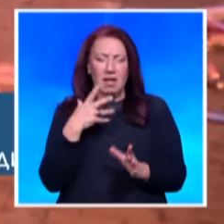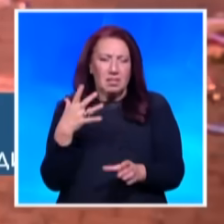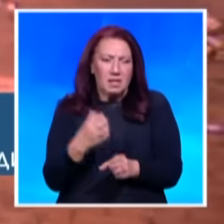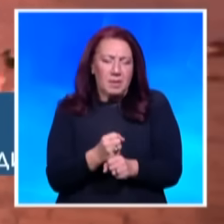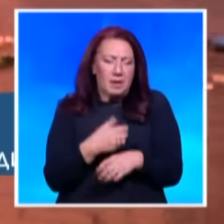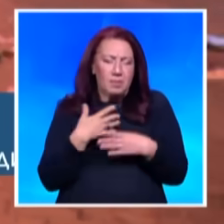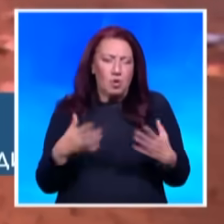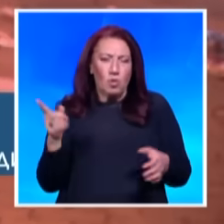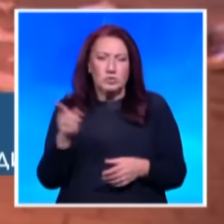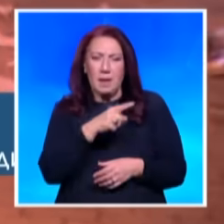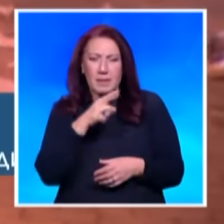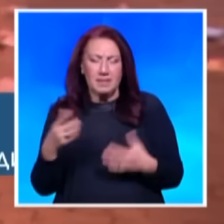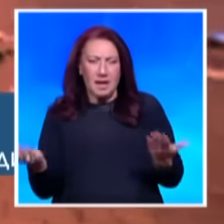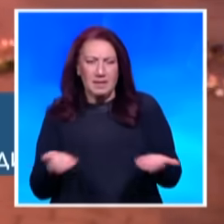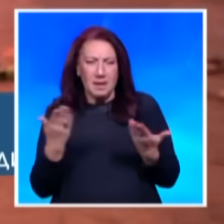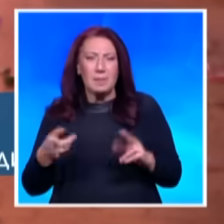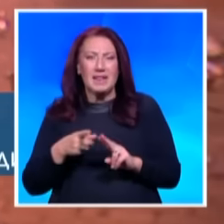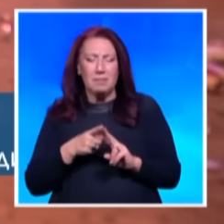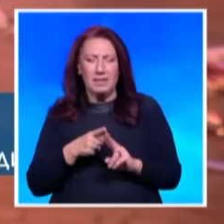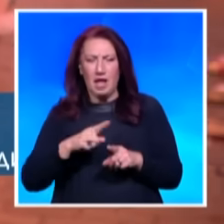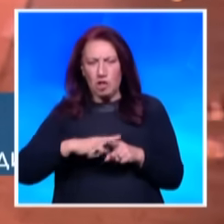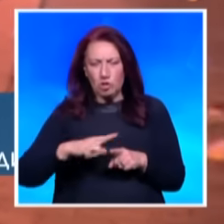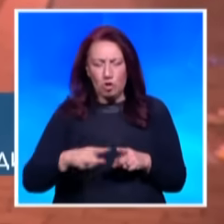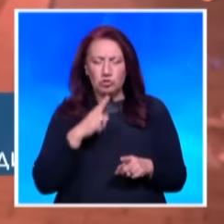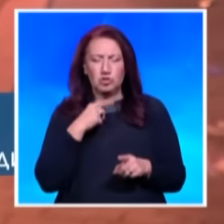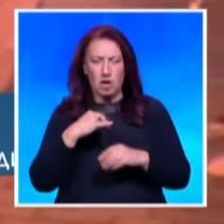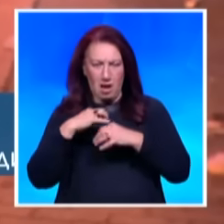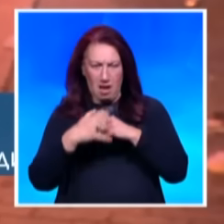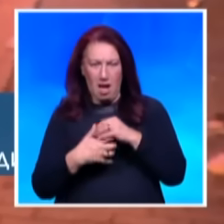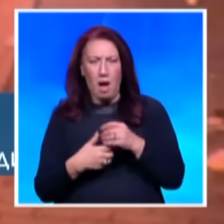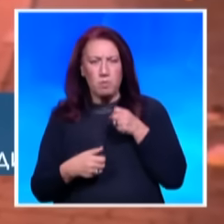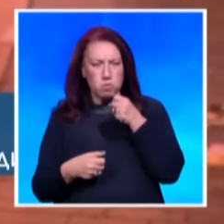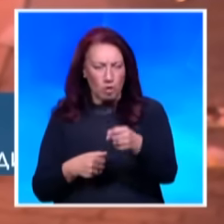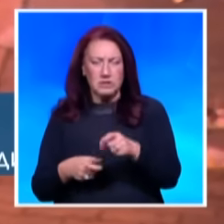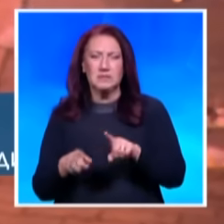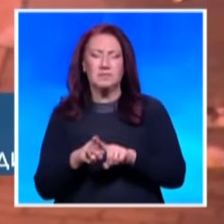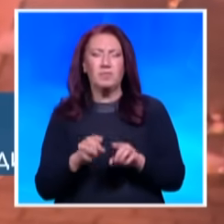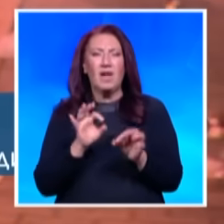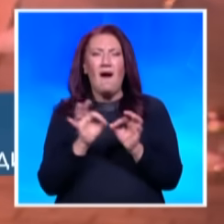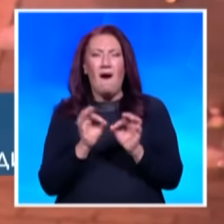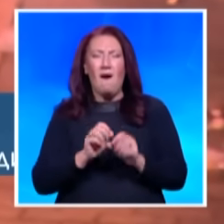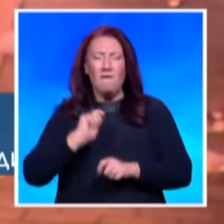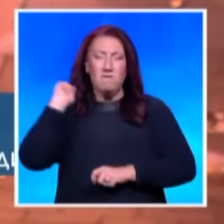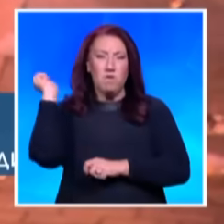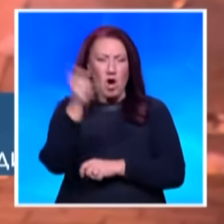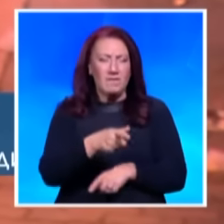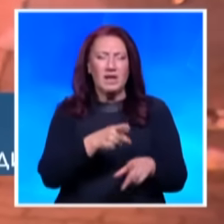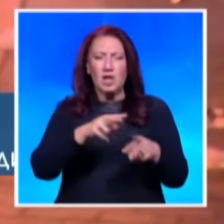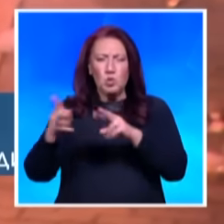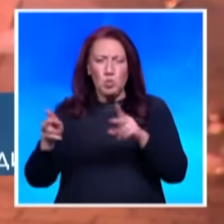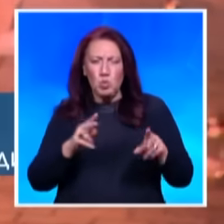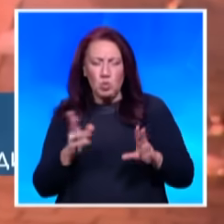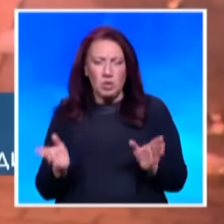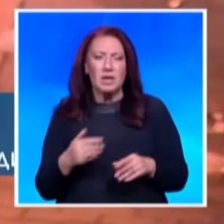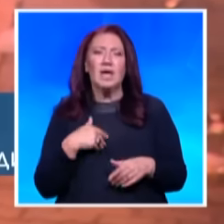боксове и фойерверки. Въпреки това голяма част от хората хвърлят бомбички и тук ни оставаме на място и след малко отново ще се видим и ще